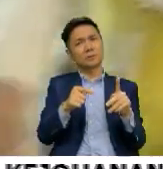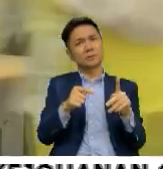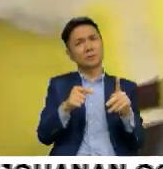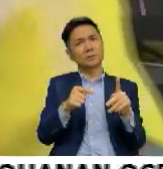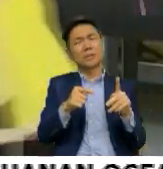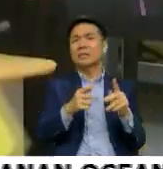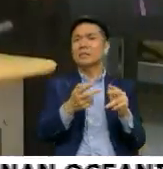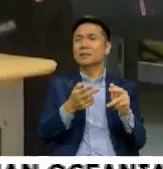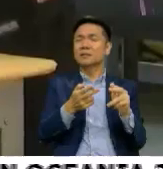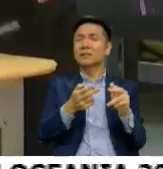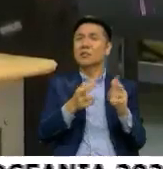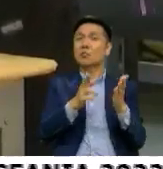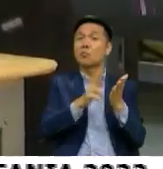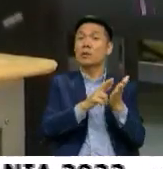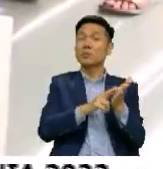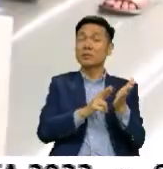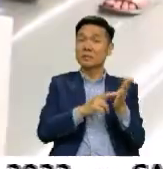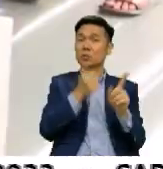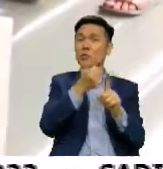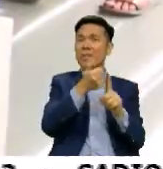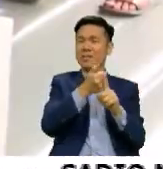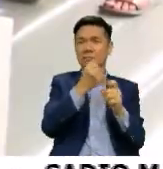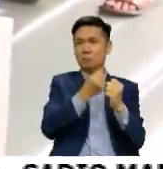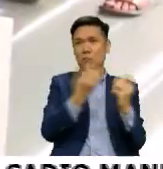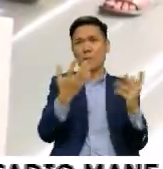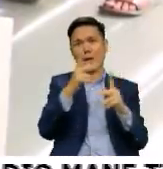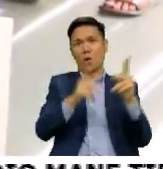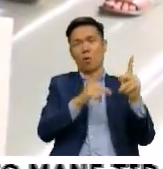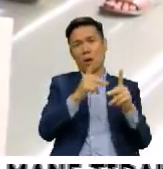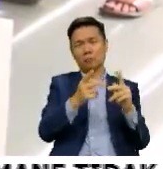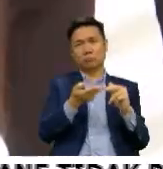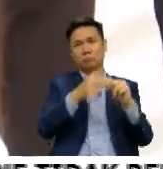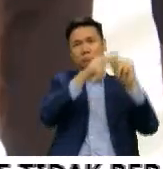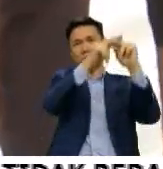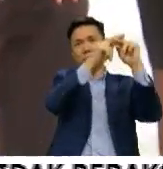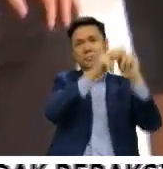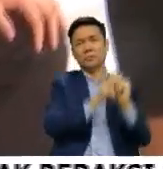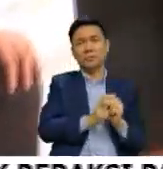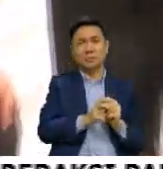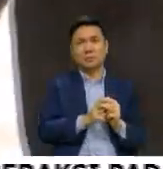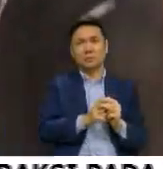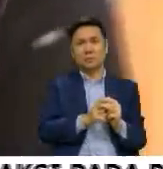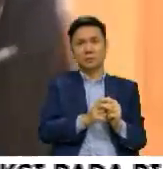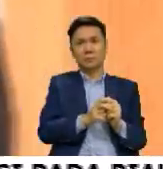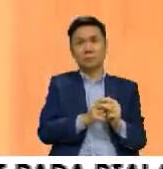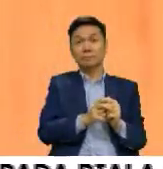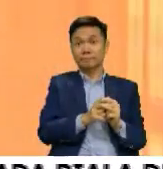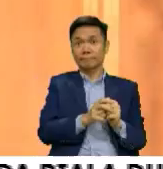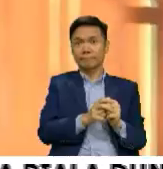penambahan pengundian begitu ramai sekali ketika apa namanya tersebut